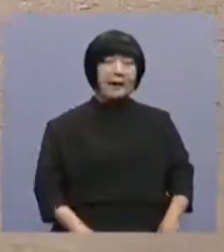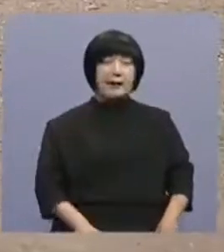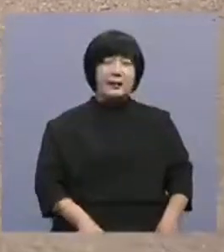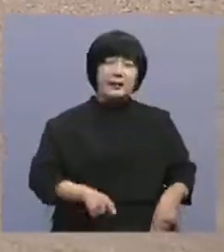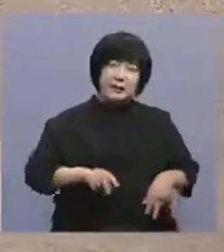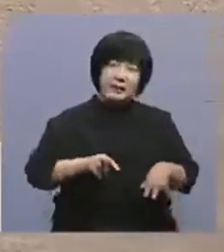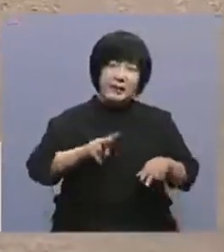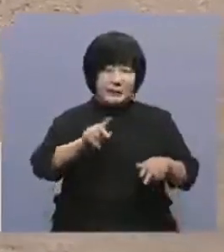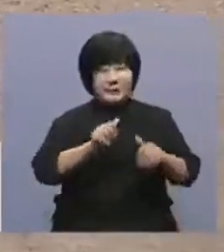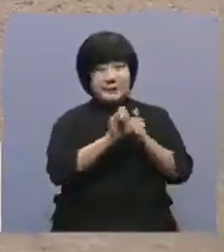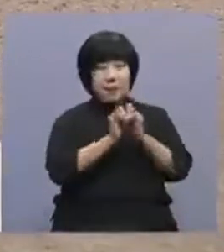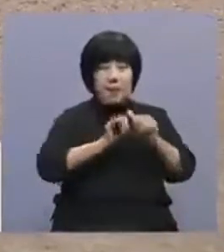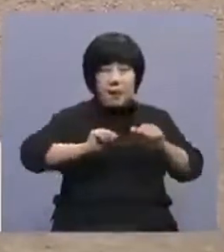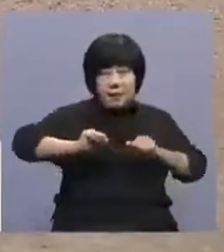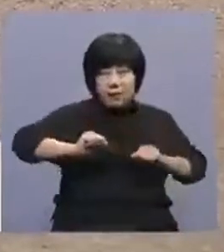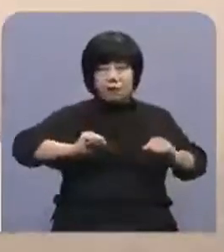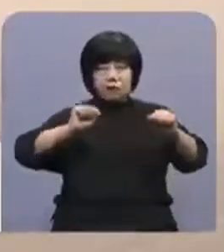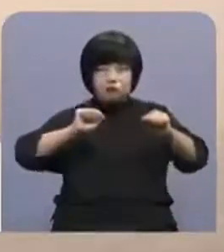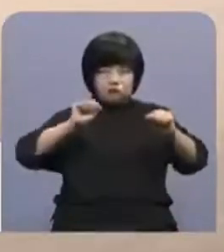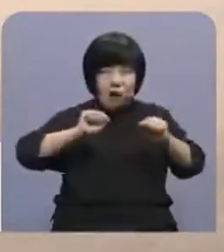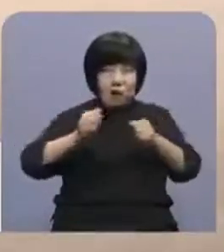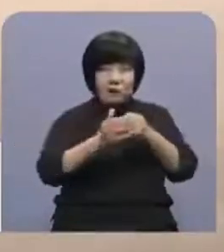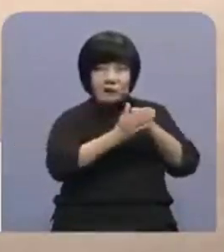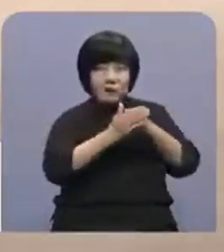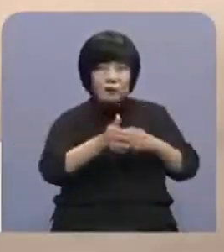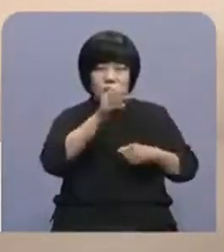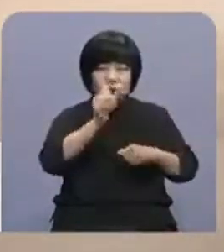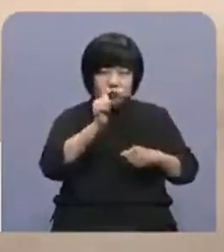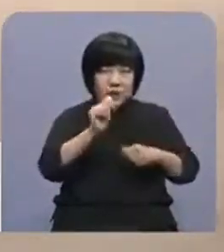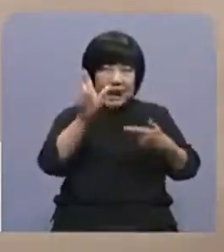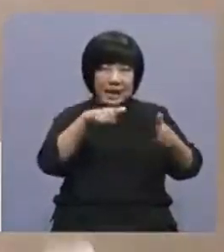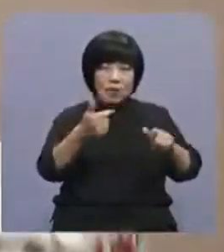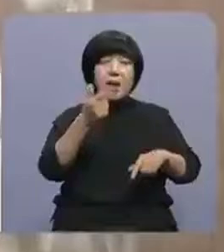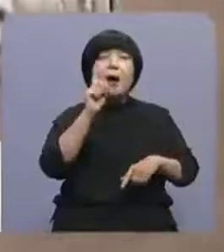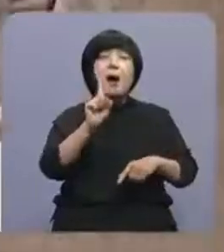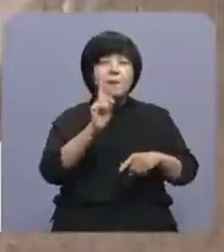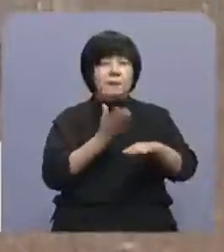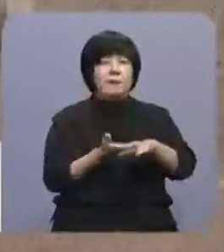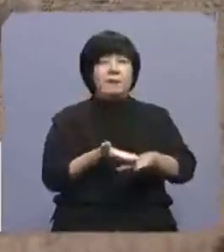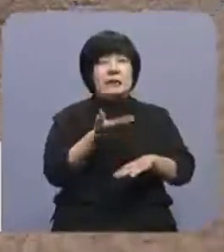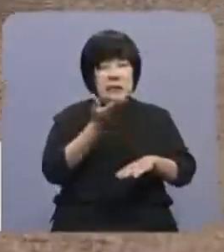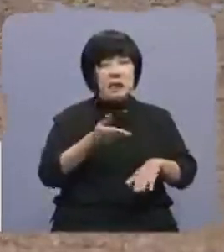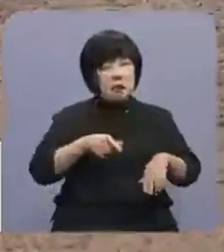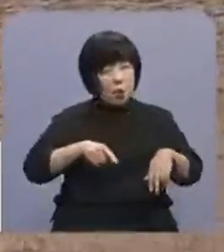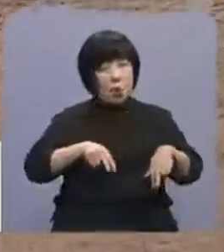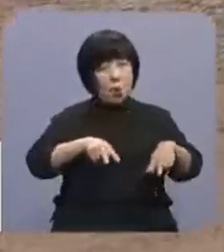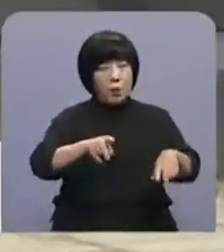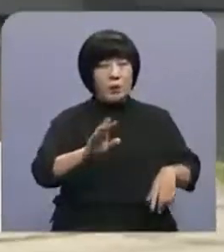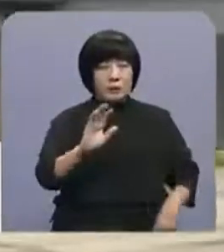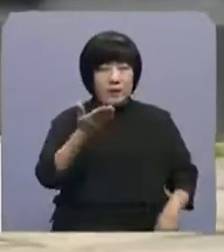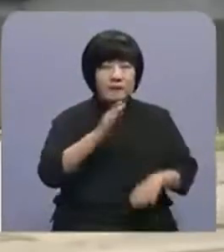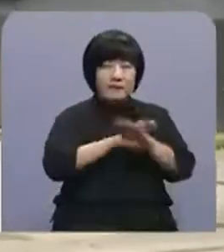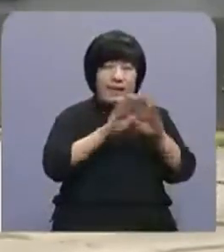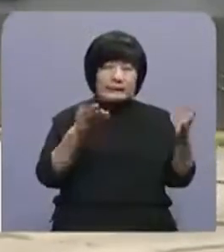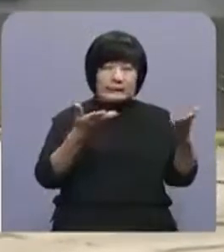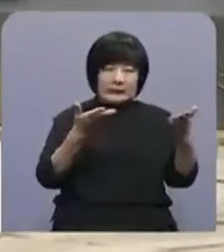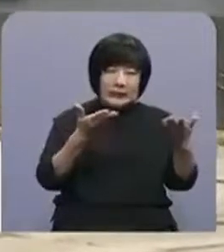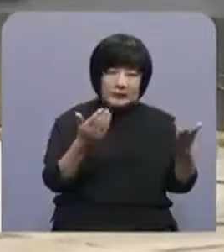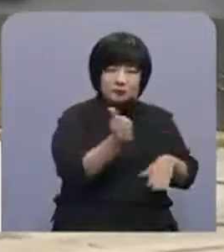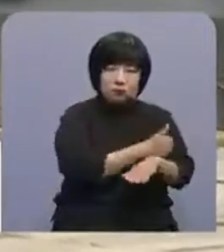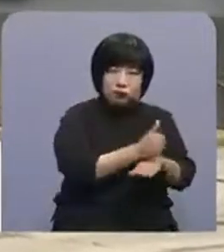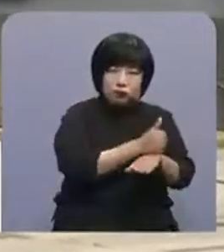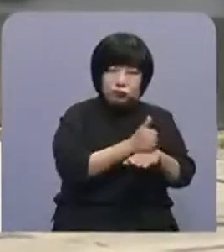산책하며 사회활동과 운동을 하기 때문에 주인들은 하루에 한 번 이상은 산책을 시켜야 합니다. 특히 낮에 일하는 직장인은